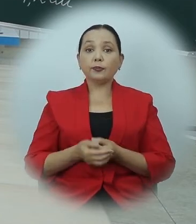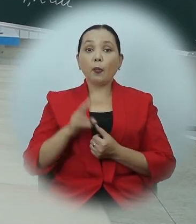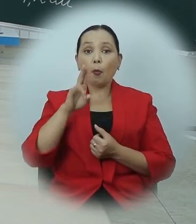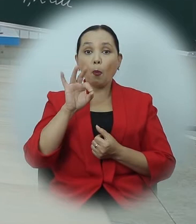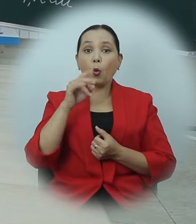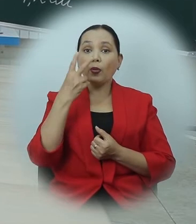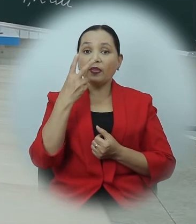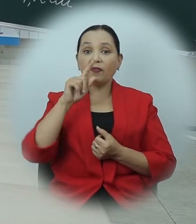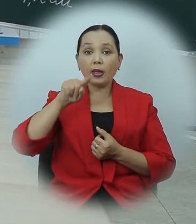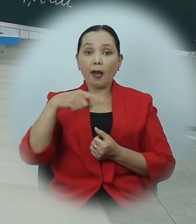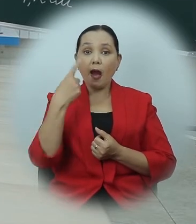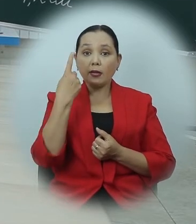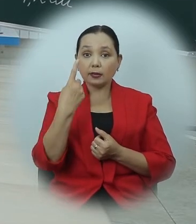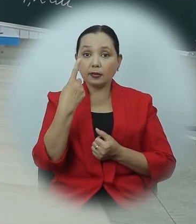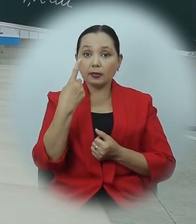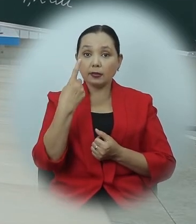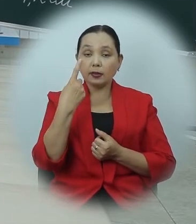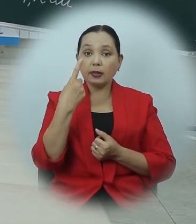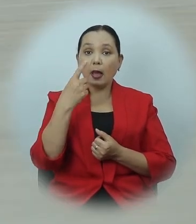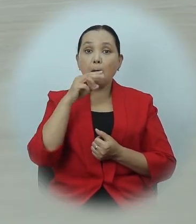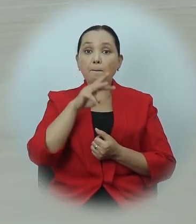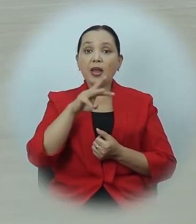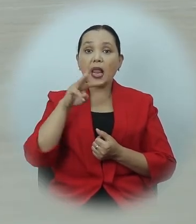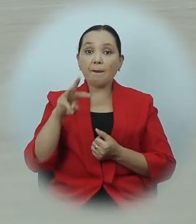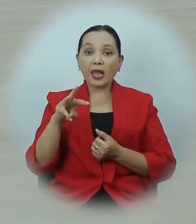по 2,1 миллиметр.